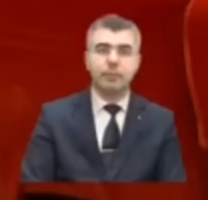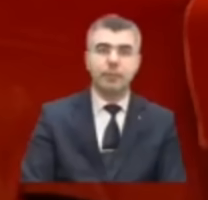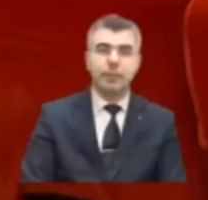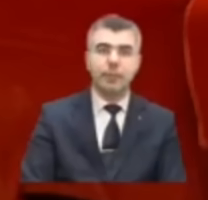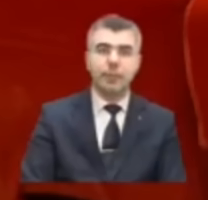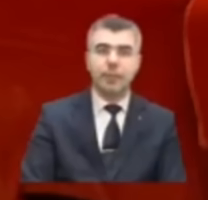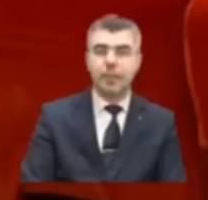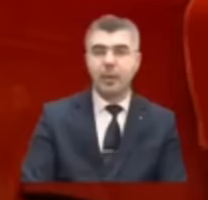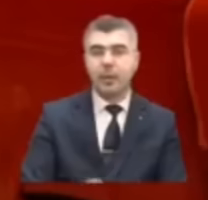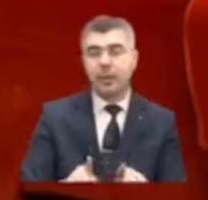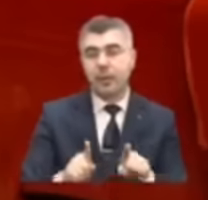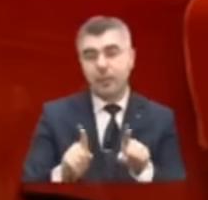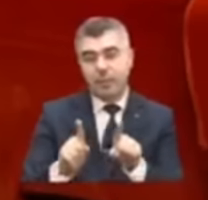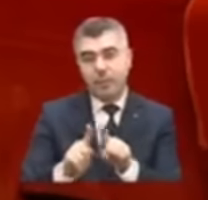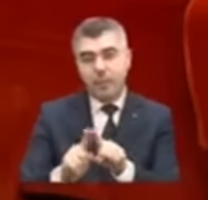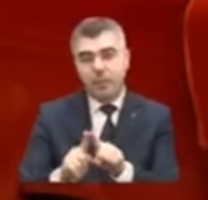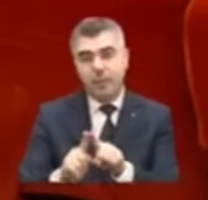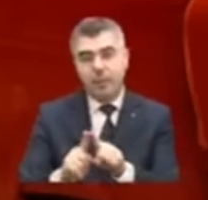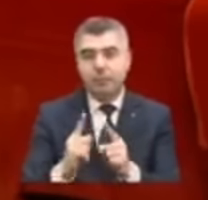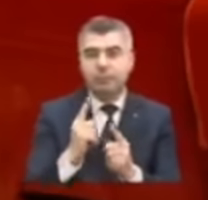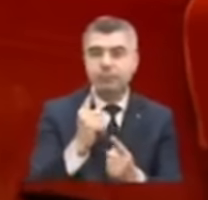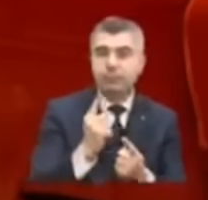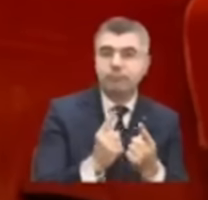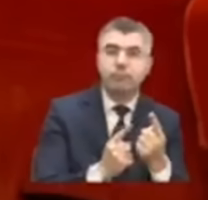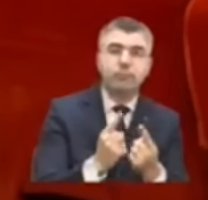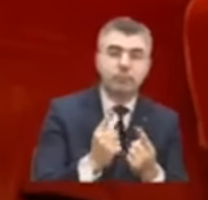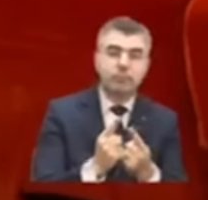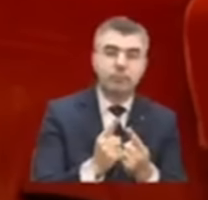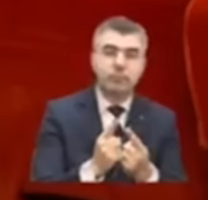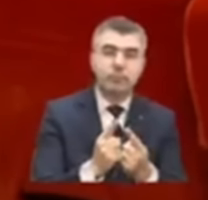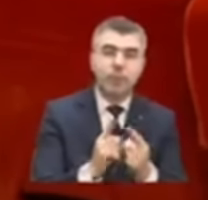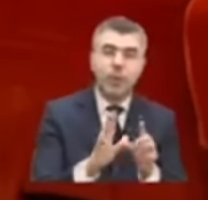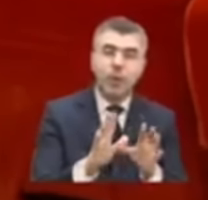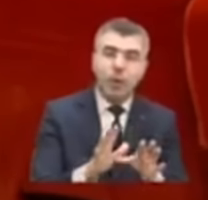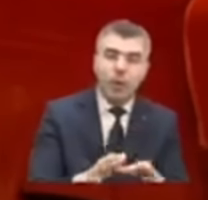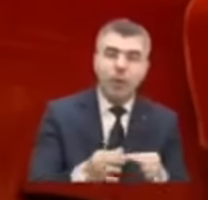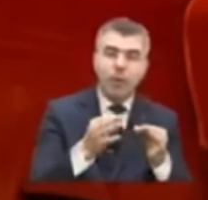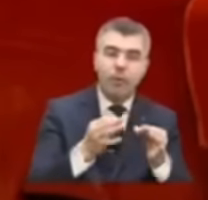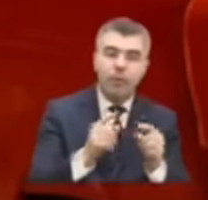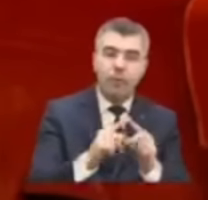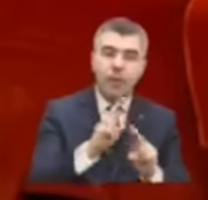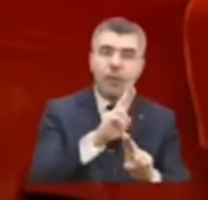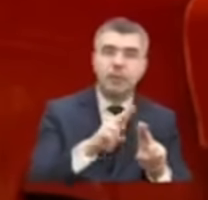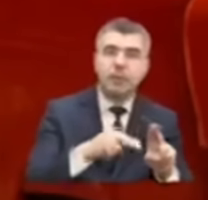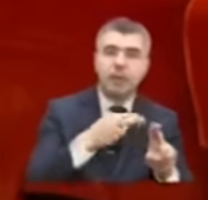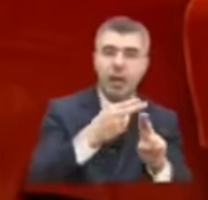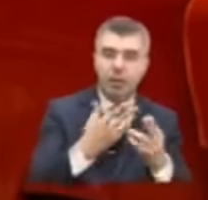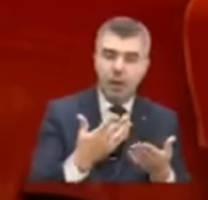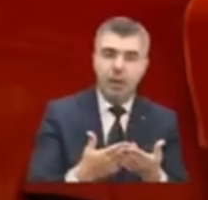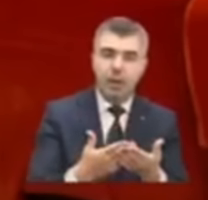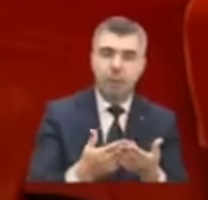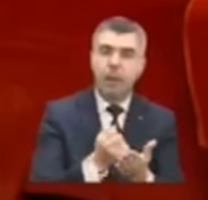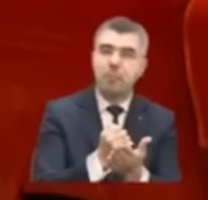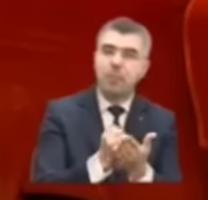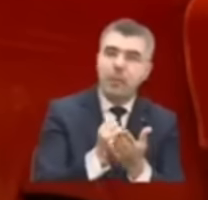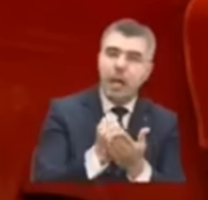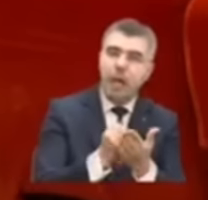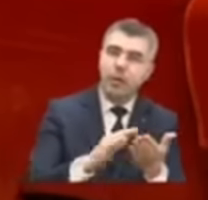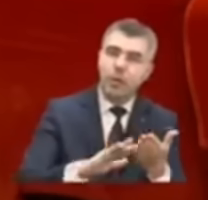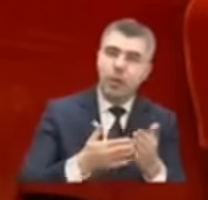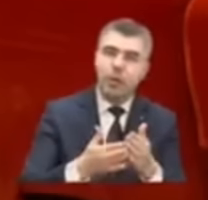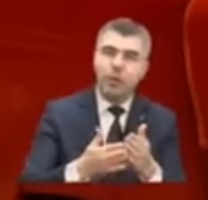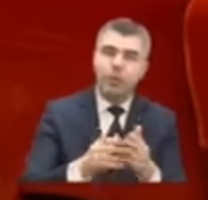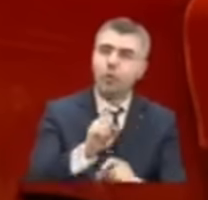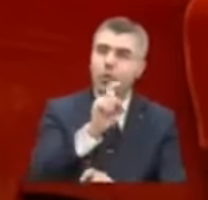واحد الامكانيه باش نحسن يعني الاجوبه في الامتحانات و كله